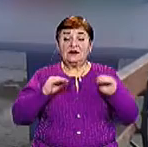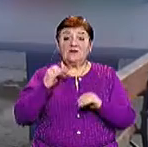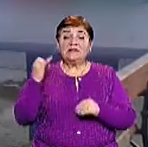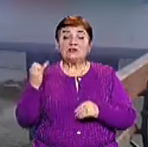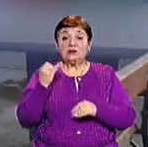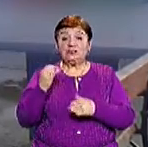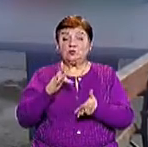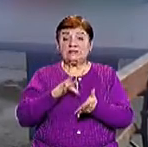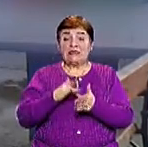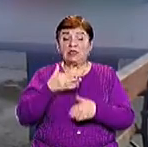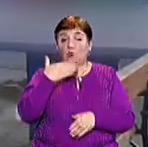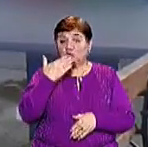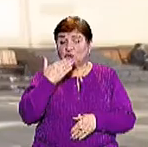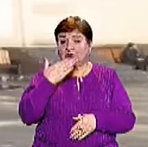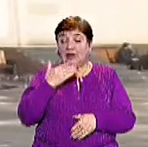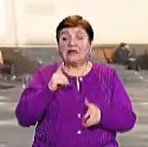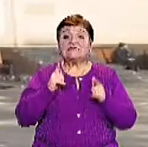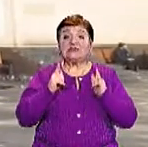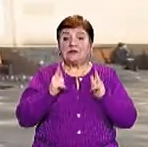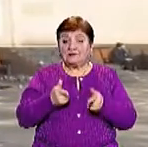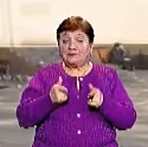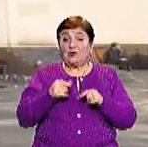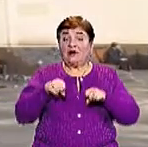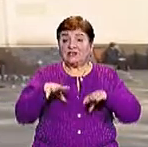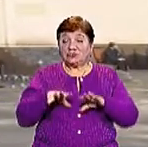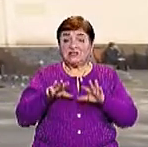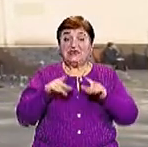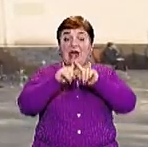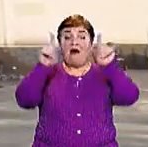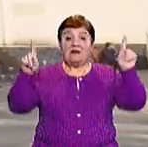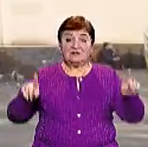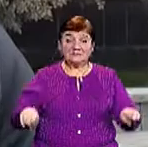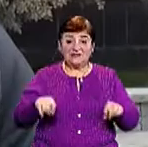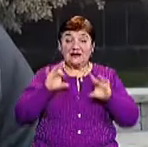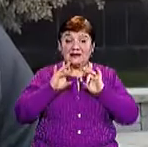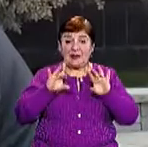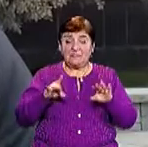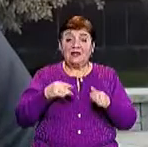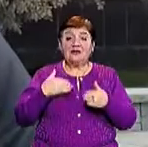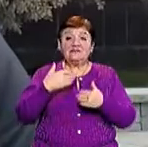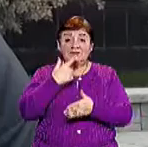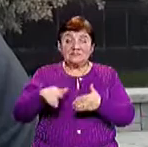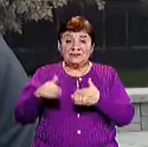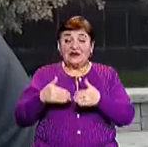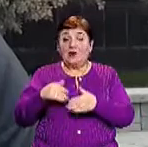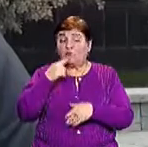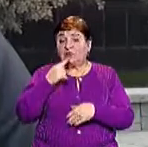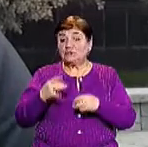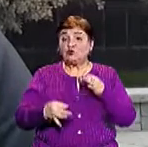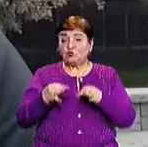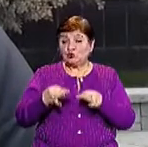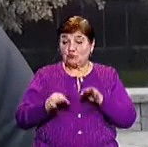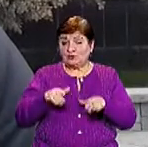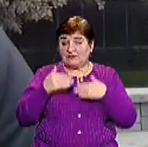історичному центрі Ужгорода. Згідно з рішенням, сітілайти мали бути демонтовані, але підприємці звернулися до суду, каже юрист департаменту міського господарства